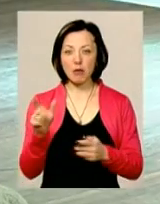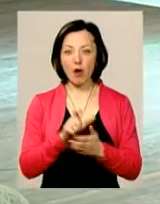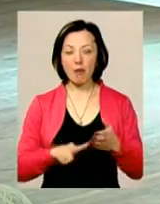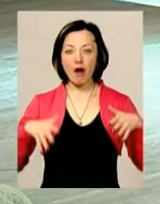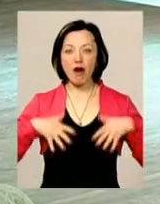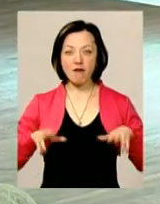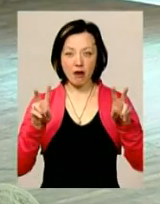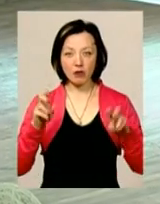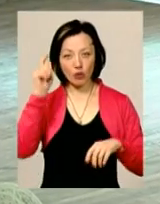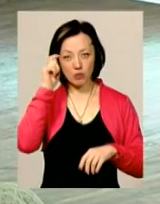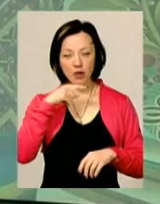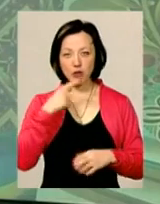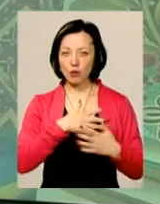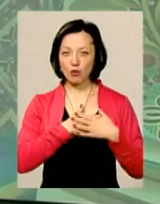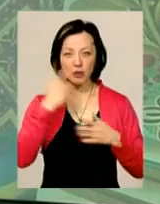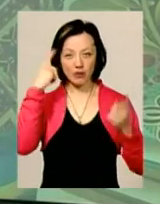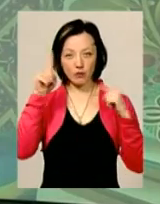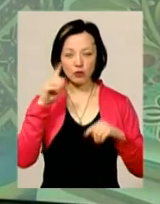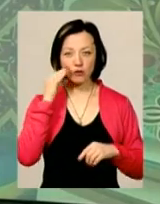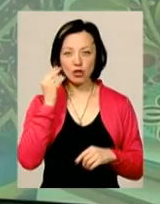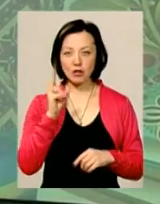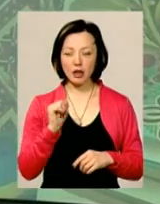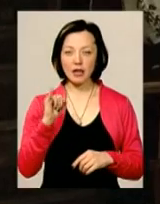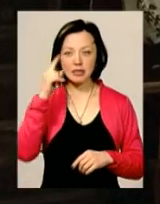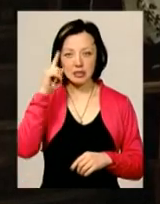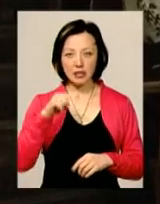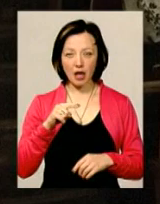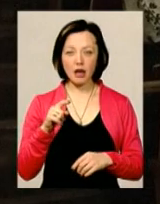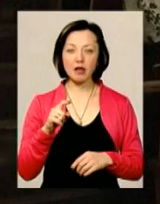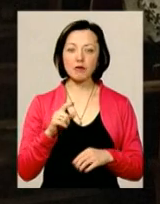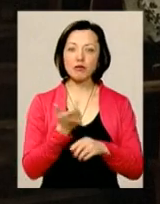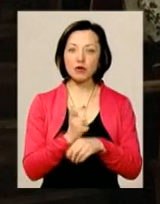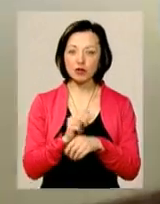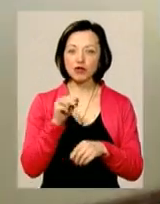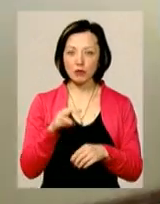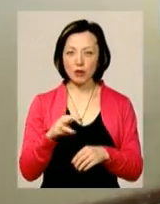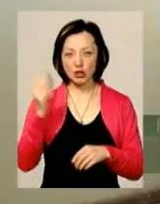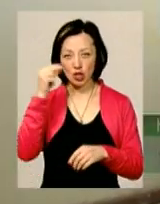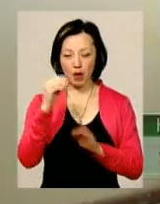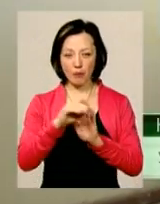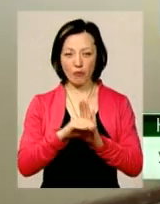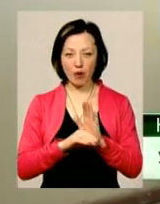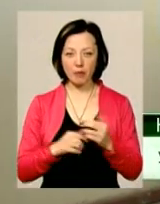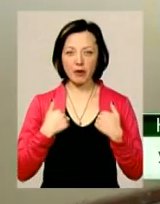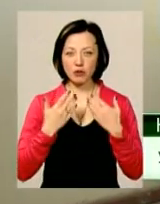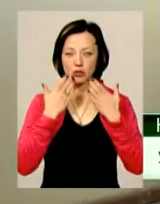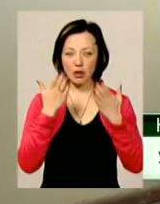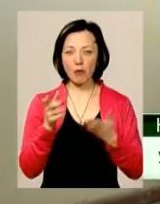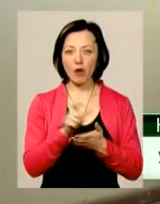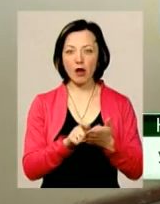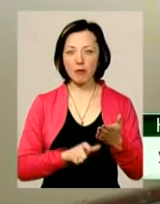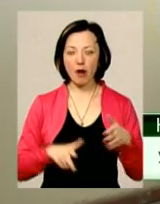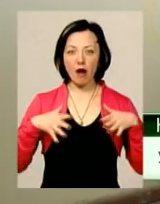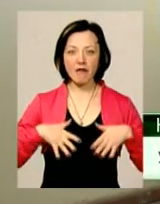Бігняка. Хлопець переконує, що любить творчість Шевченка. І знає більше, аніж пропонує шкільна програма. Зі сцени читав поему